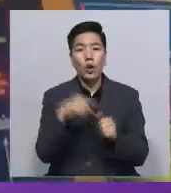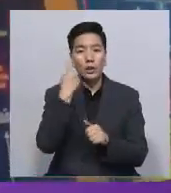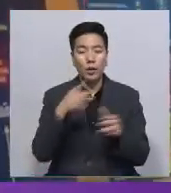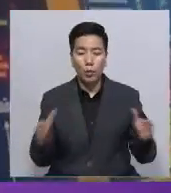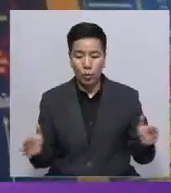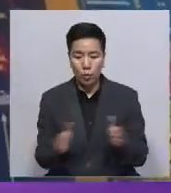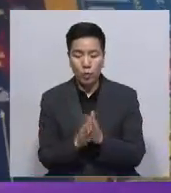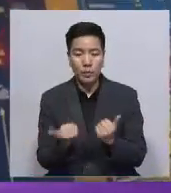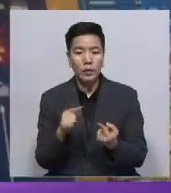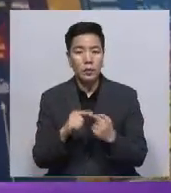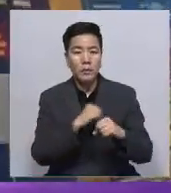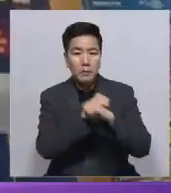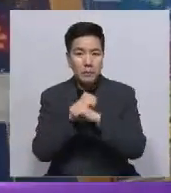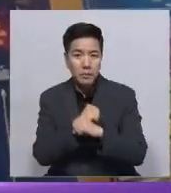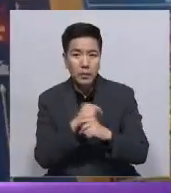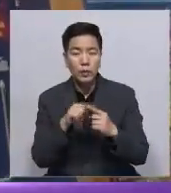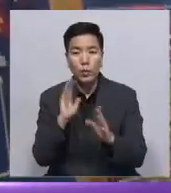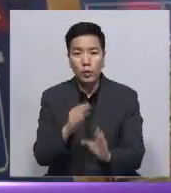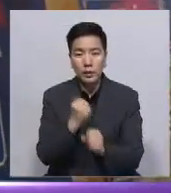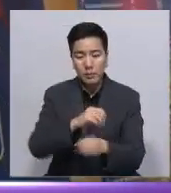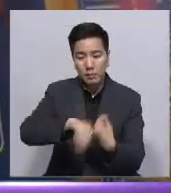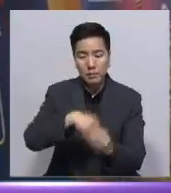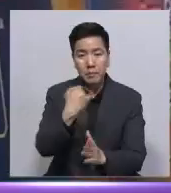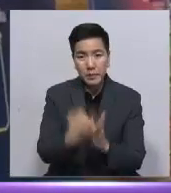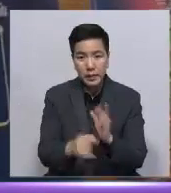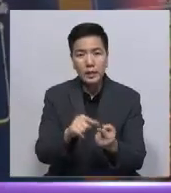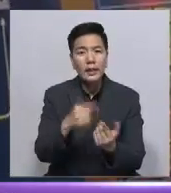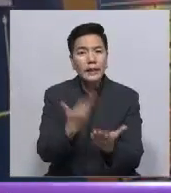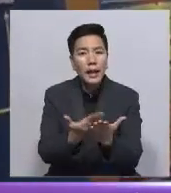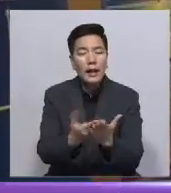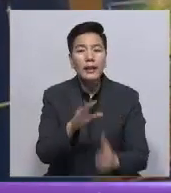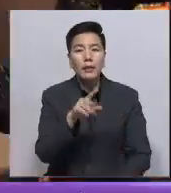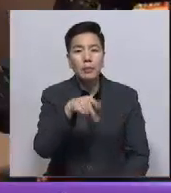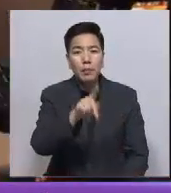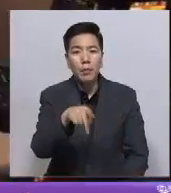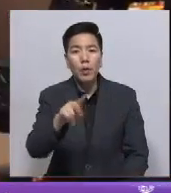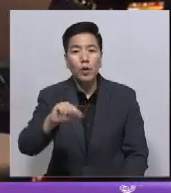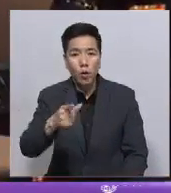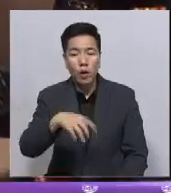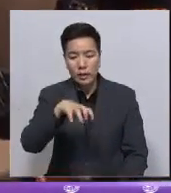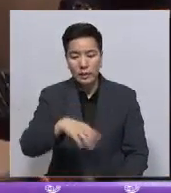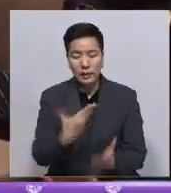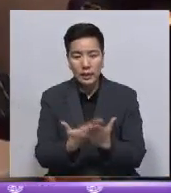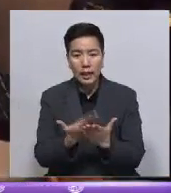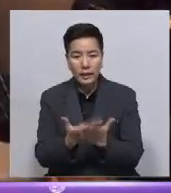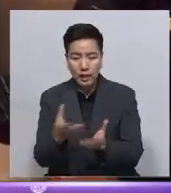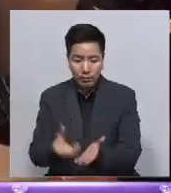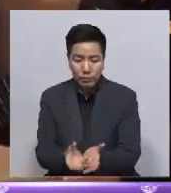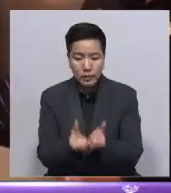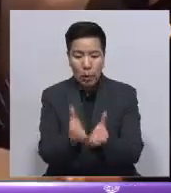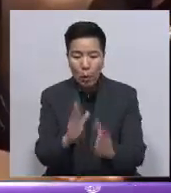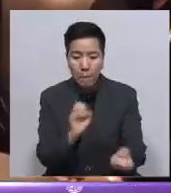ที่ยวร่วมกับสำนักงานป้องกันและปราบปรามการฟอกเงินหรือปปง.และสถาบันการเงินวันนี้นะคะมอบเงินคืน